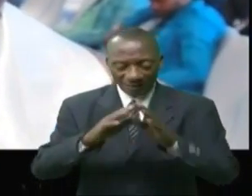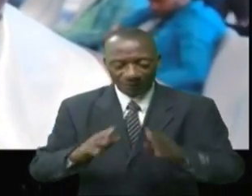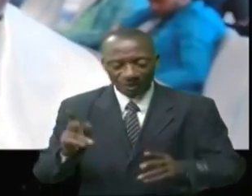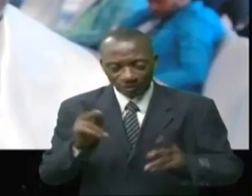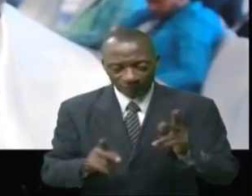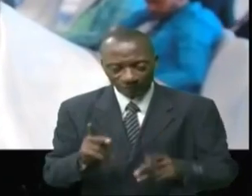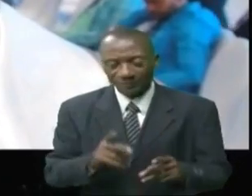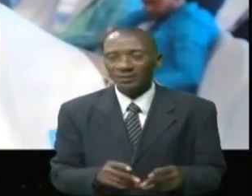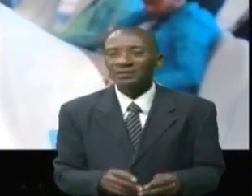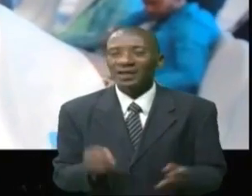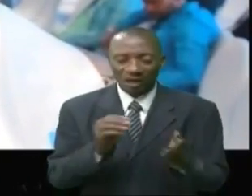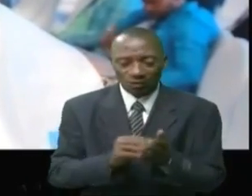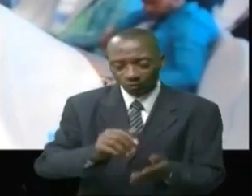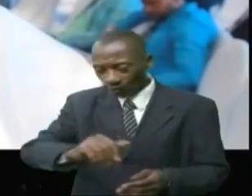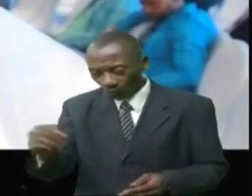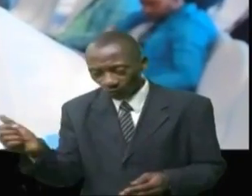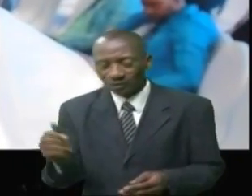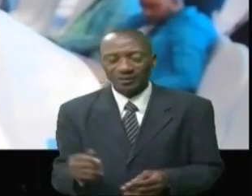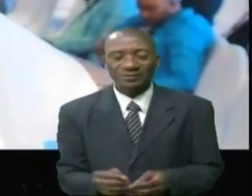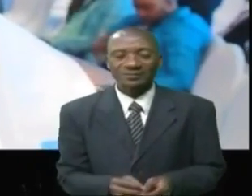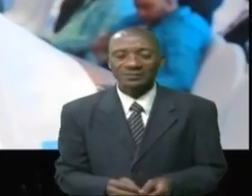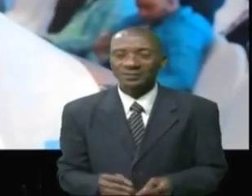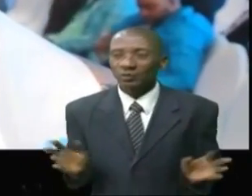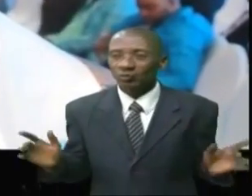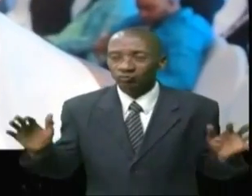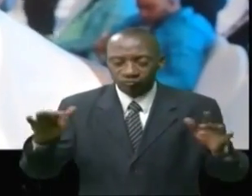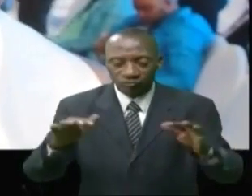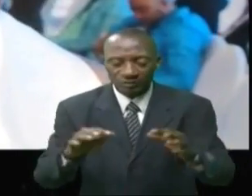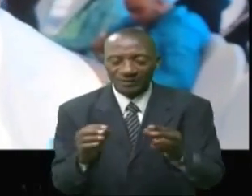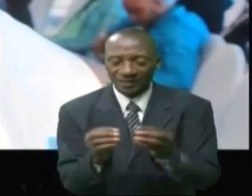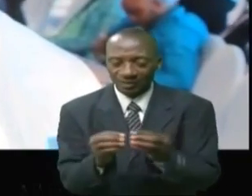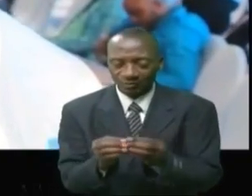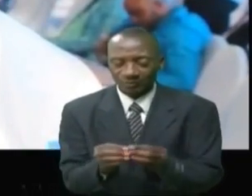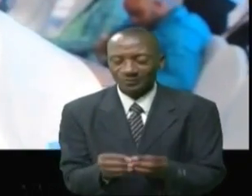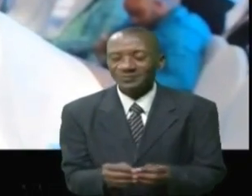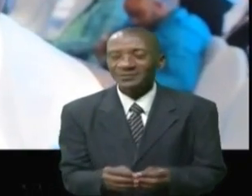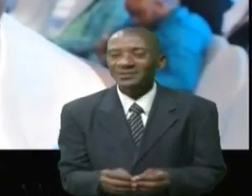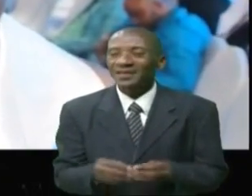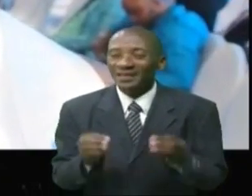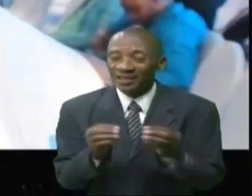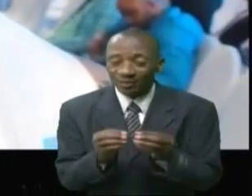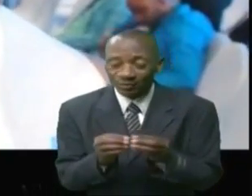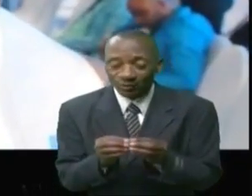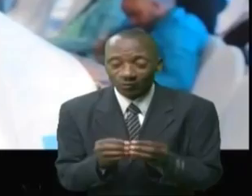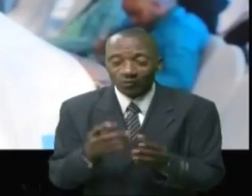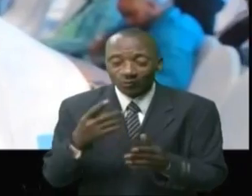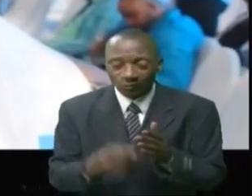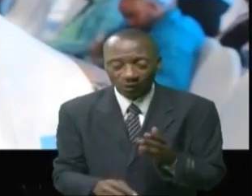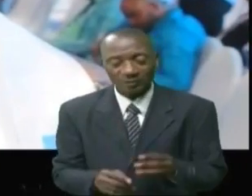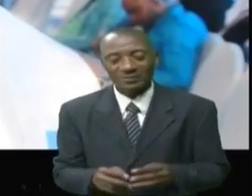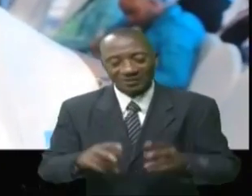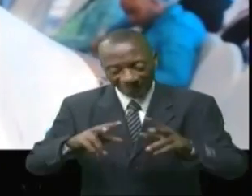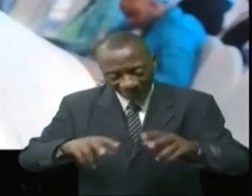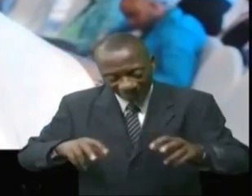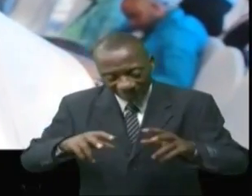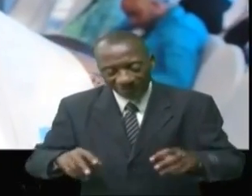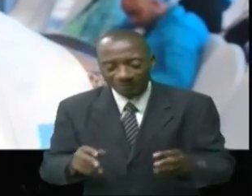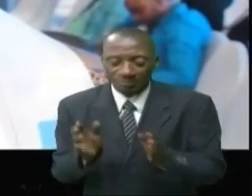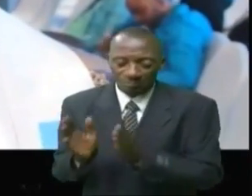salle, au premier congrès de l'Union sacrée de la Nation, pour nous prononcer vis-à-vis de la